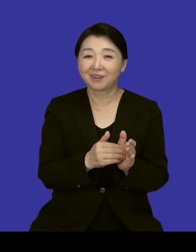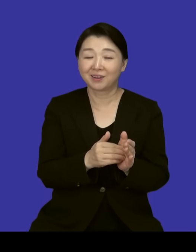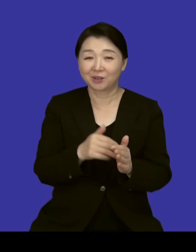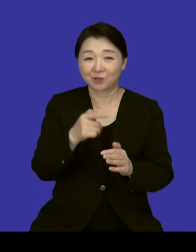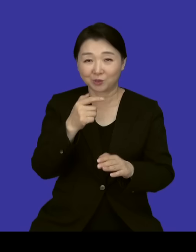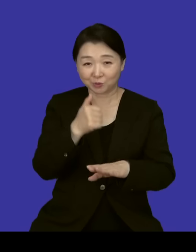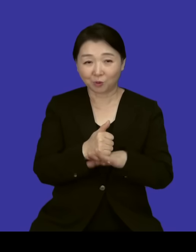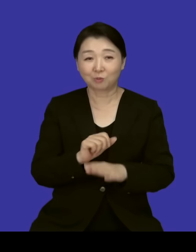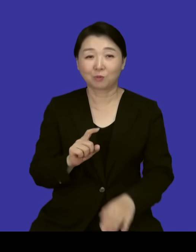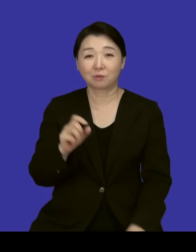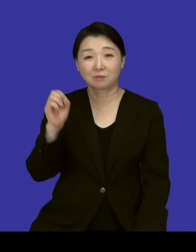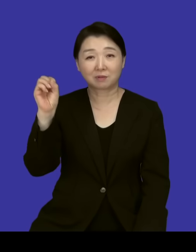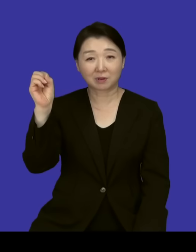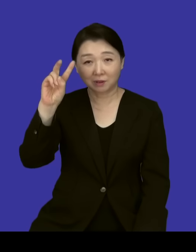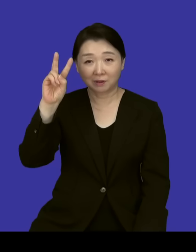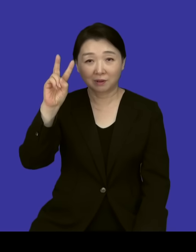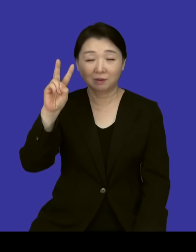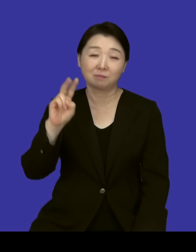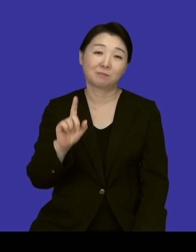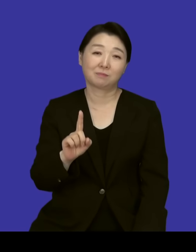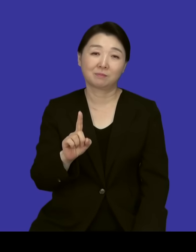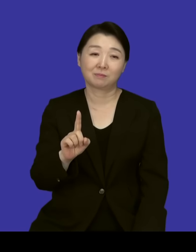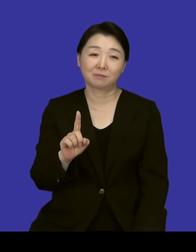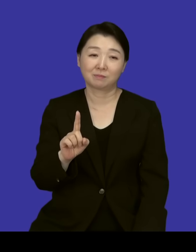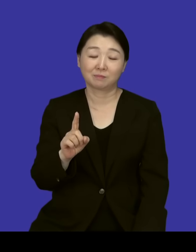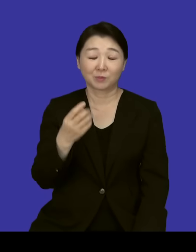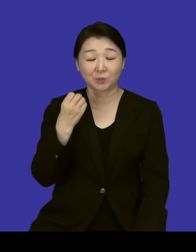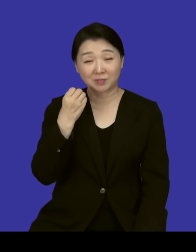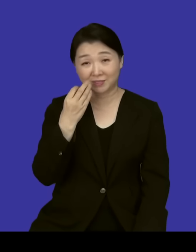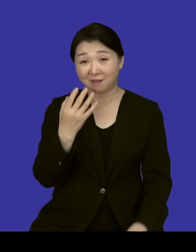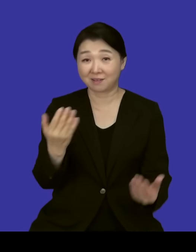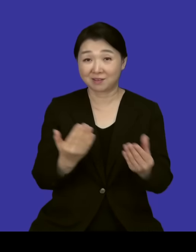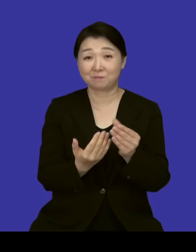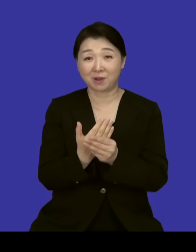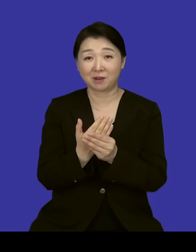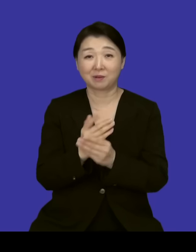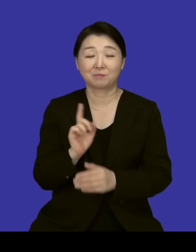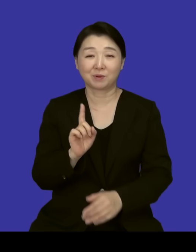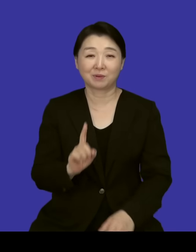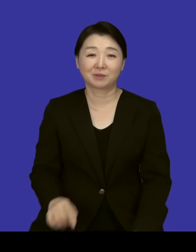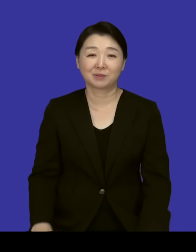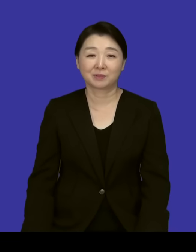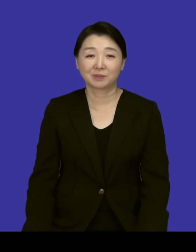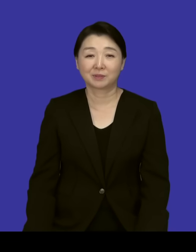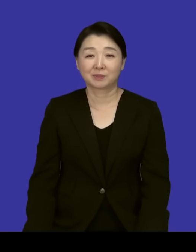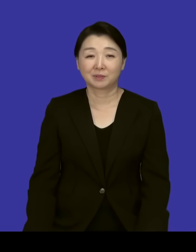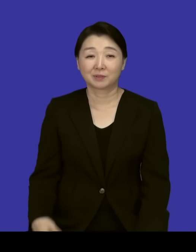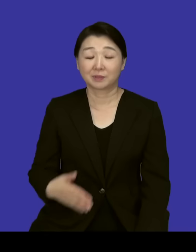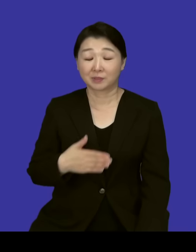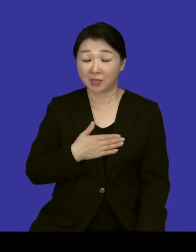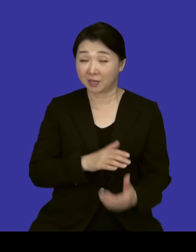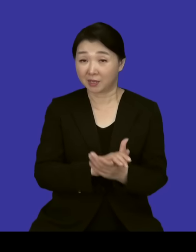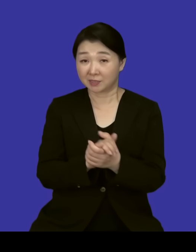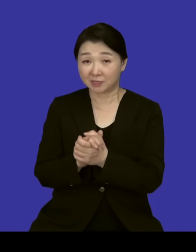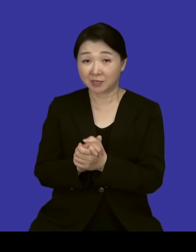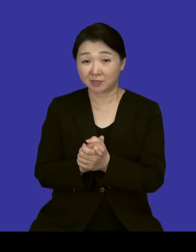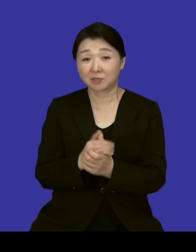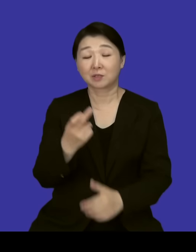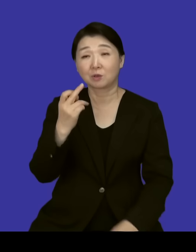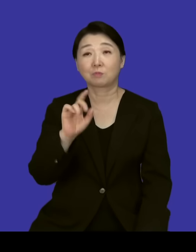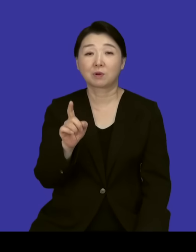하다가 갑자기 정말 그 희한한 일이 발생한 게 네. 제가 친하게 지내던